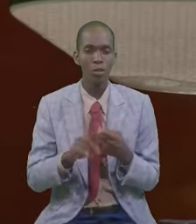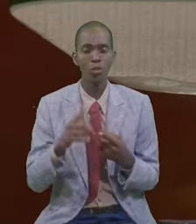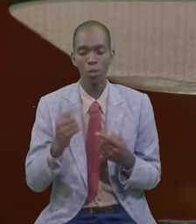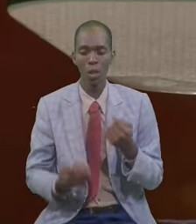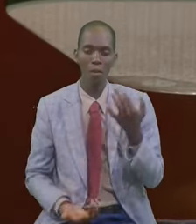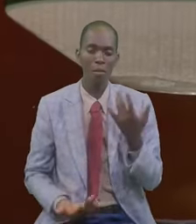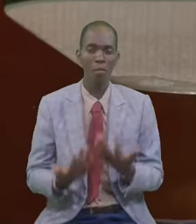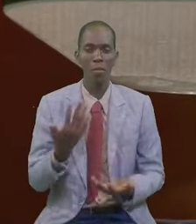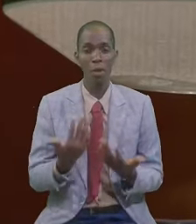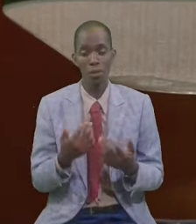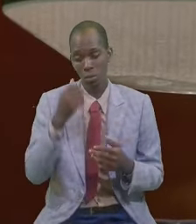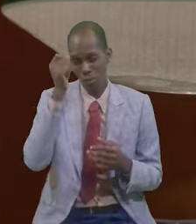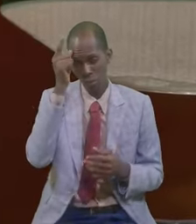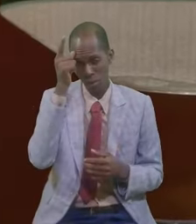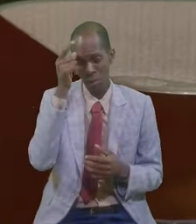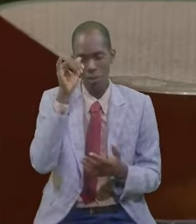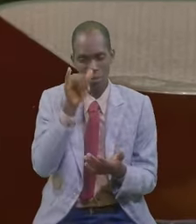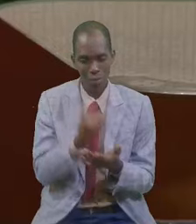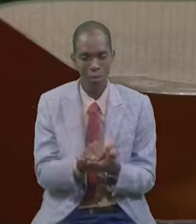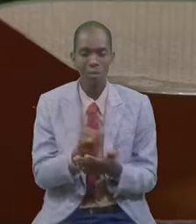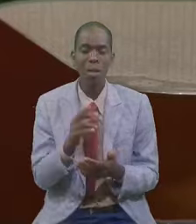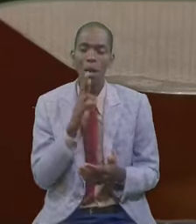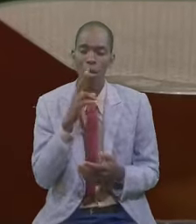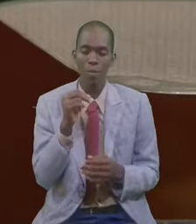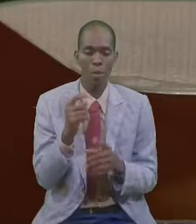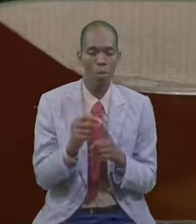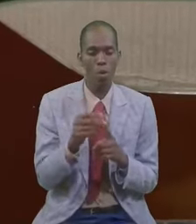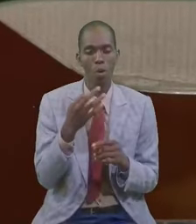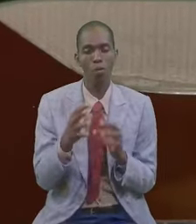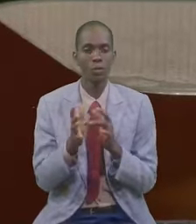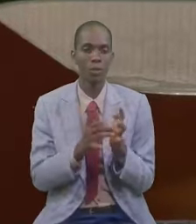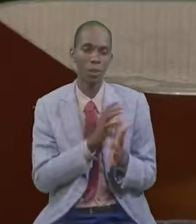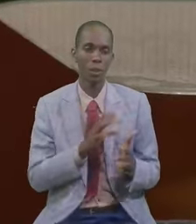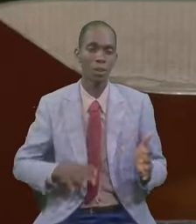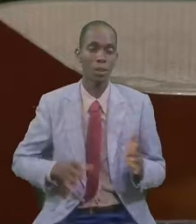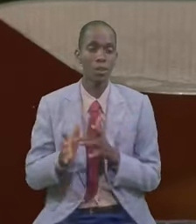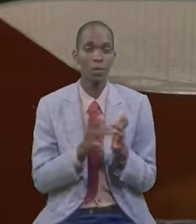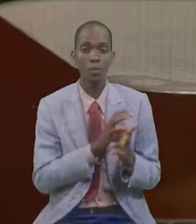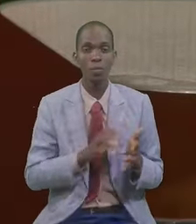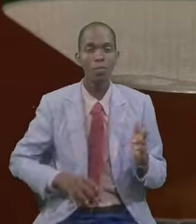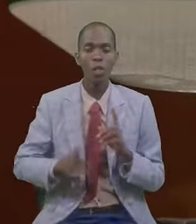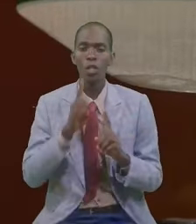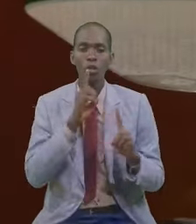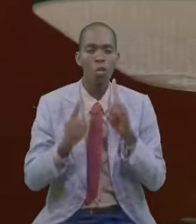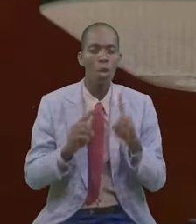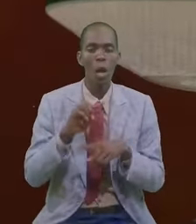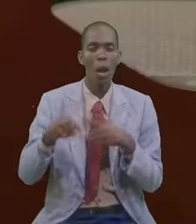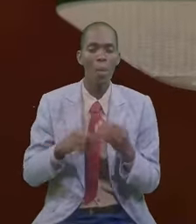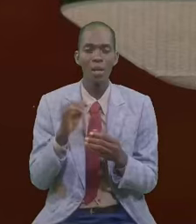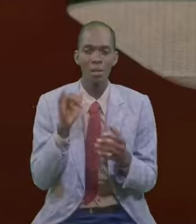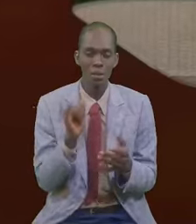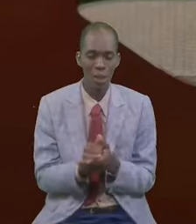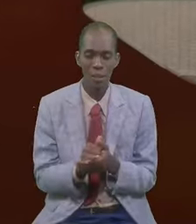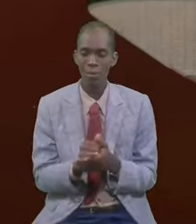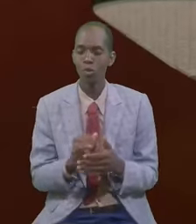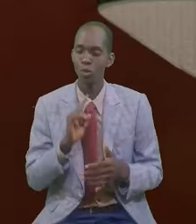Comprenez? Ce sont les paroles du Seigneur Jésus. Jésus a parlé du